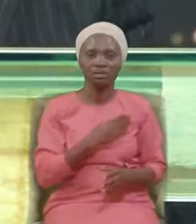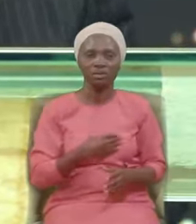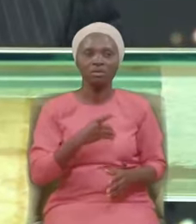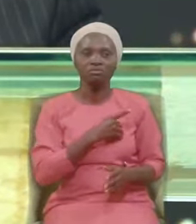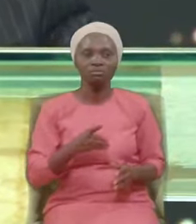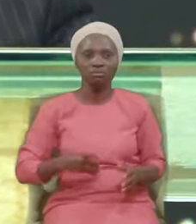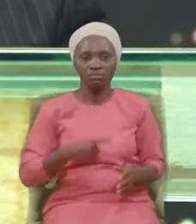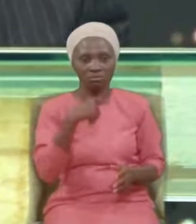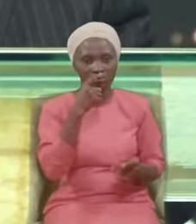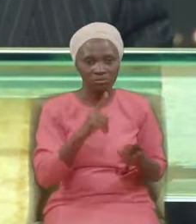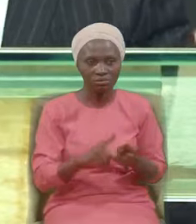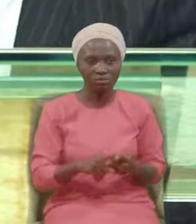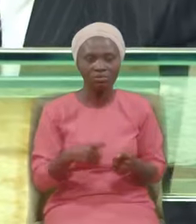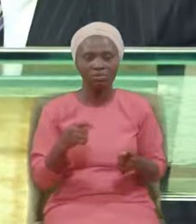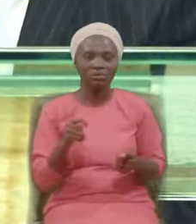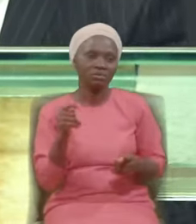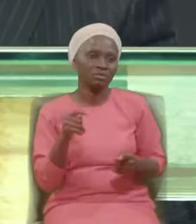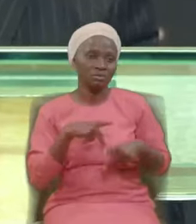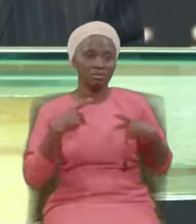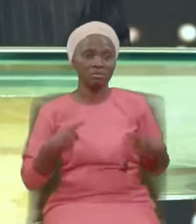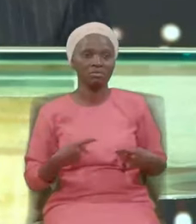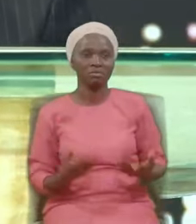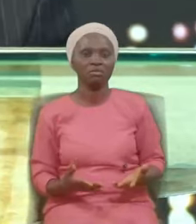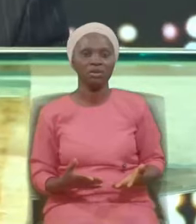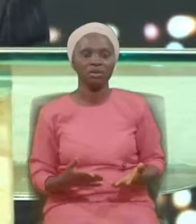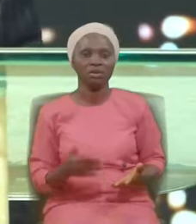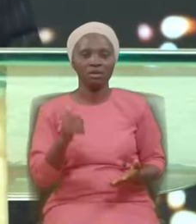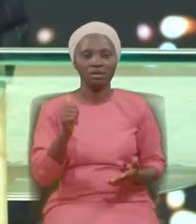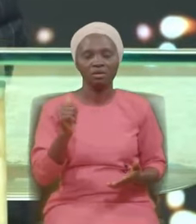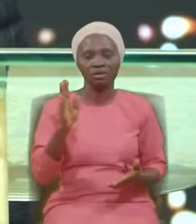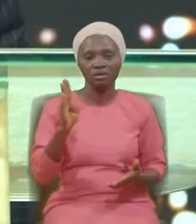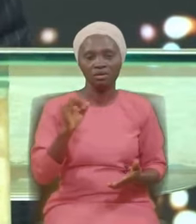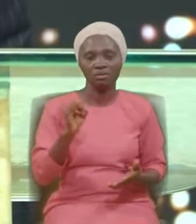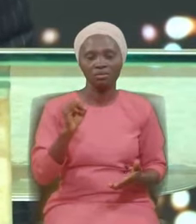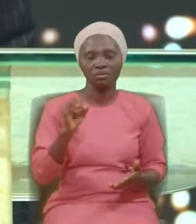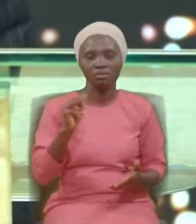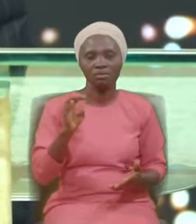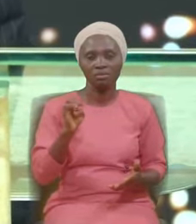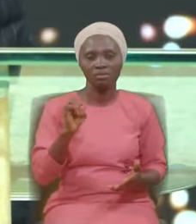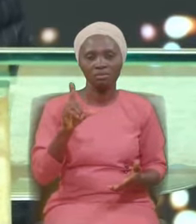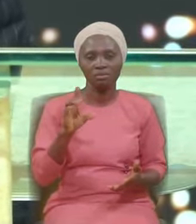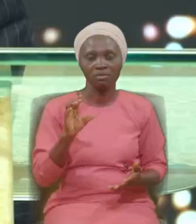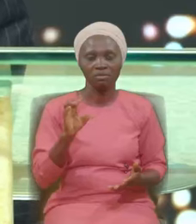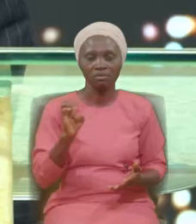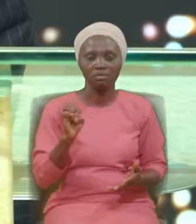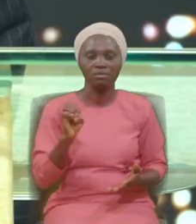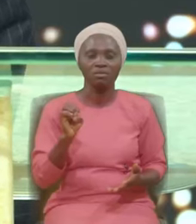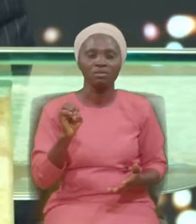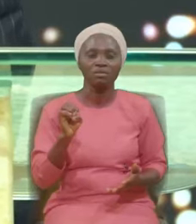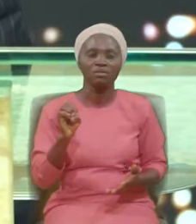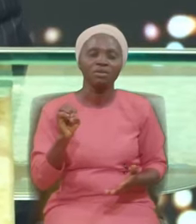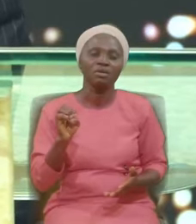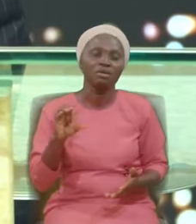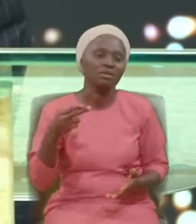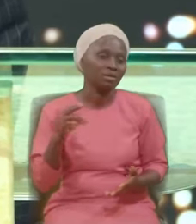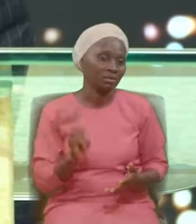au sacrificateur Abiathar, fils d'Akimélec, apporte-moi donc